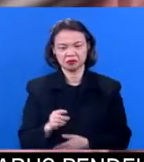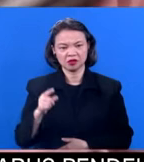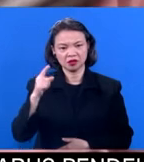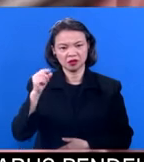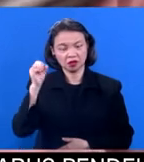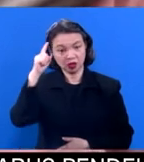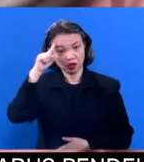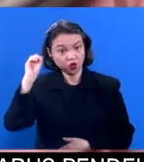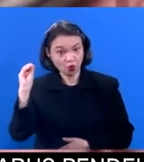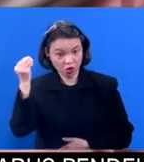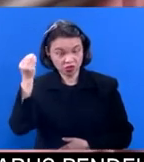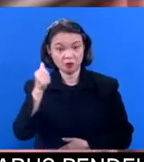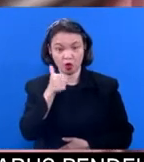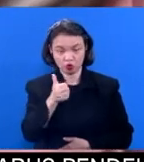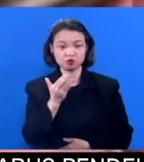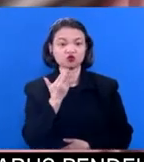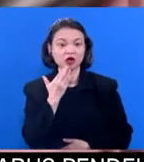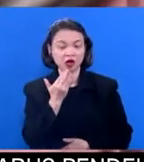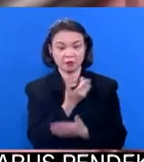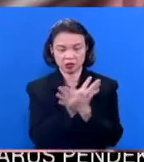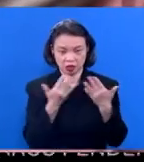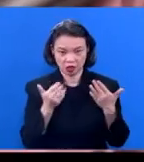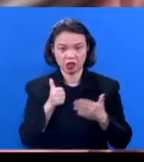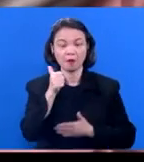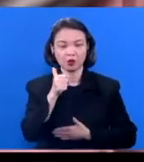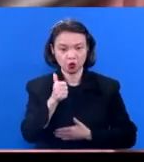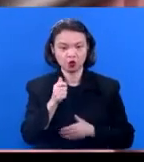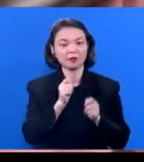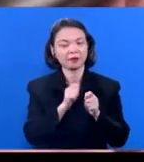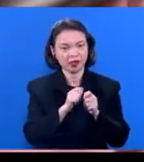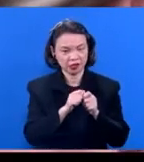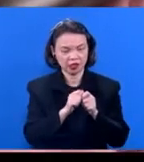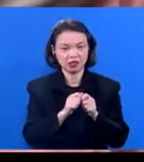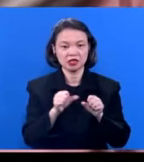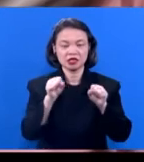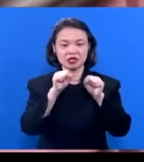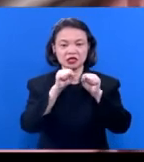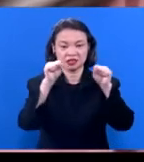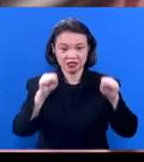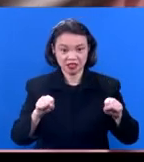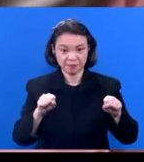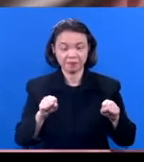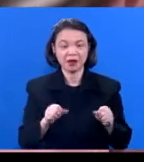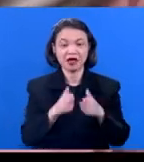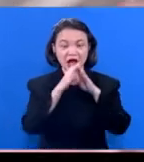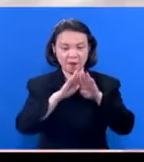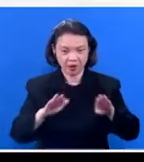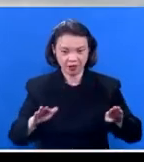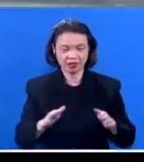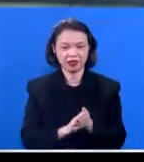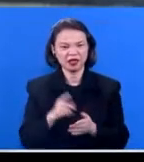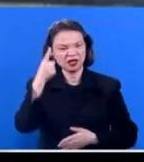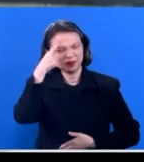ya untuk memudahkan masyarakat, tapi ya itu perlu diperbaiki dulu sistem keamanan datanya, baru setelah itu dipikirkan efisiensinya gitu